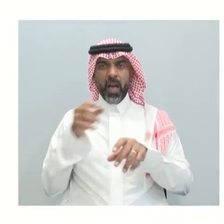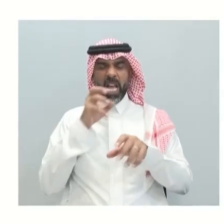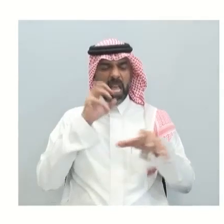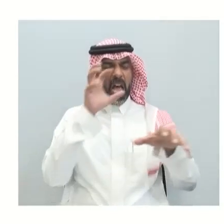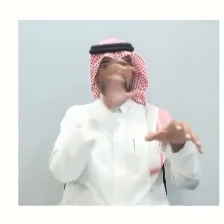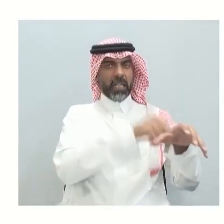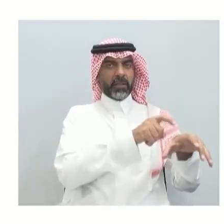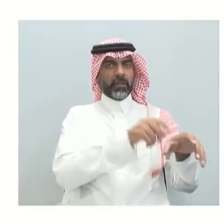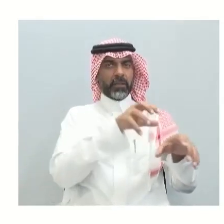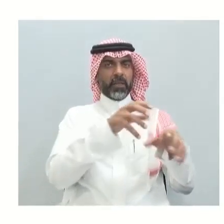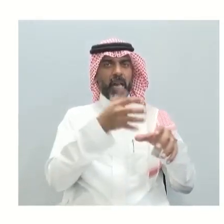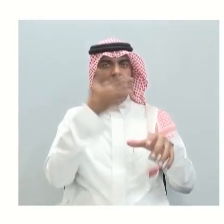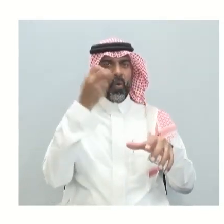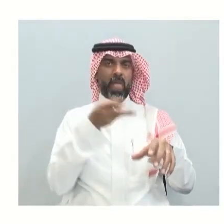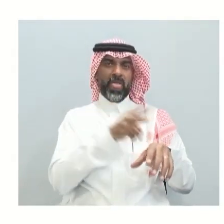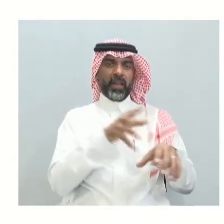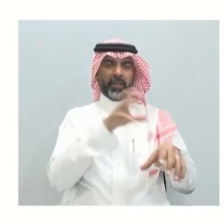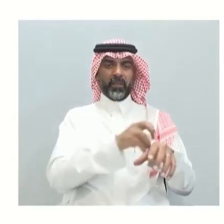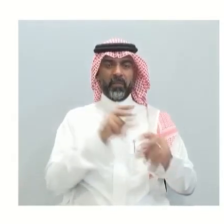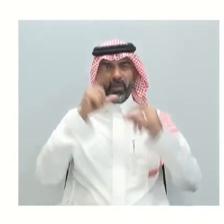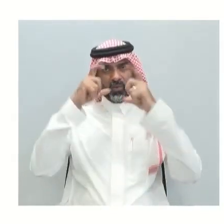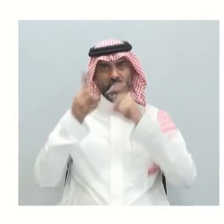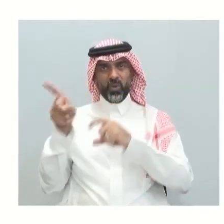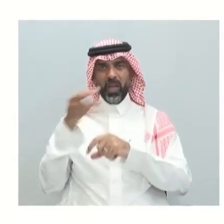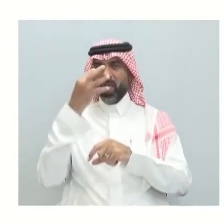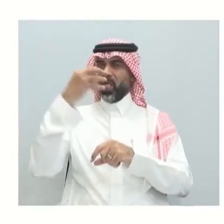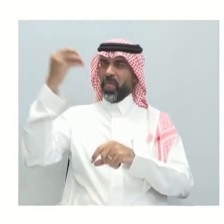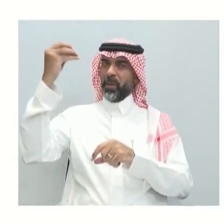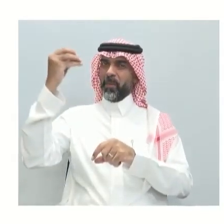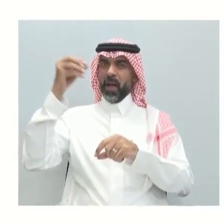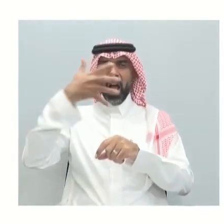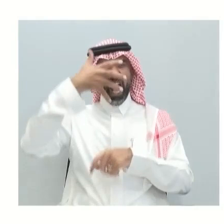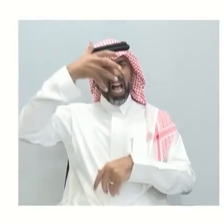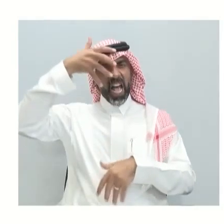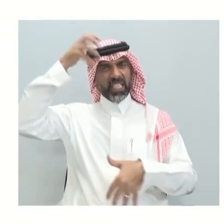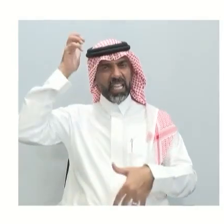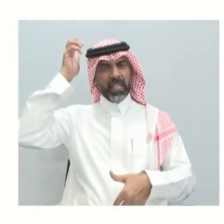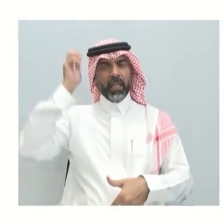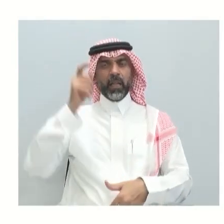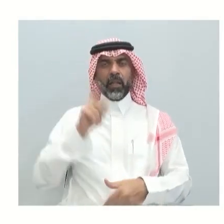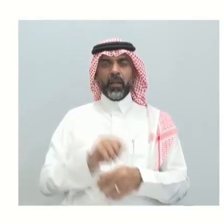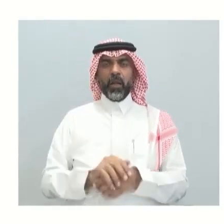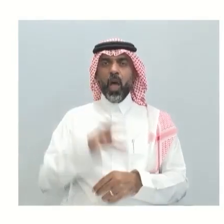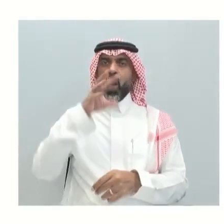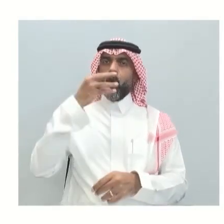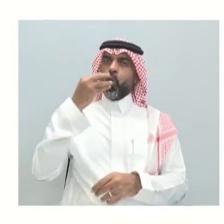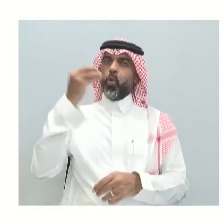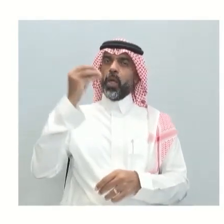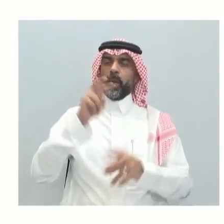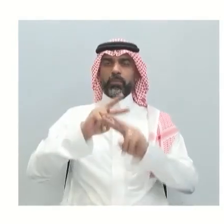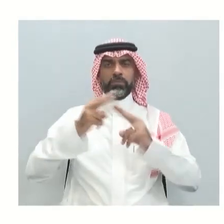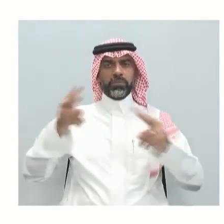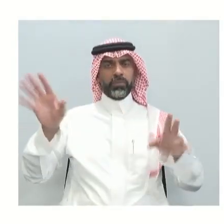التغذي ومثل ما يظهر معنا ك الصور الوشق والذئب كذلك الاسد الضبع الفهد النمر جميعها مخلوقات اكلات